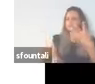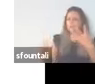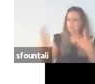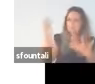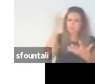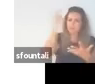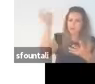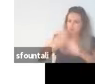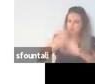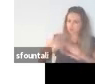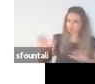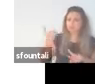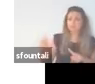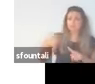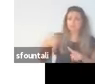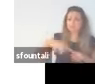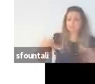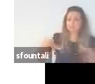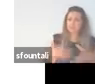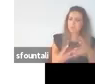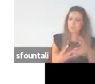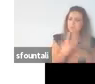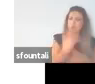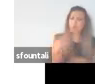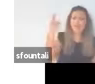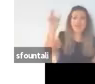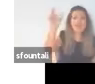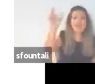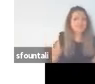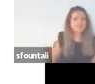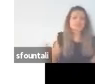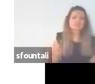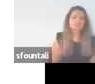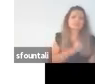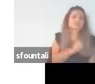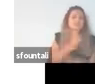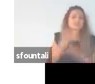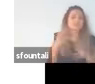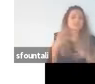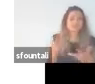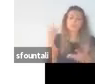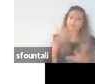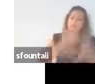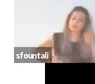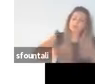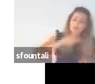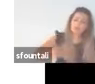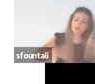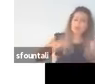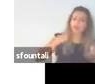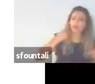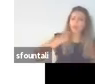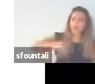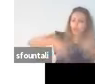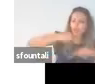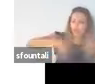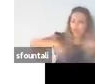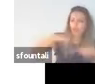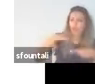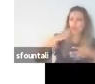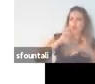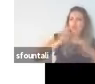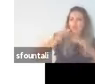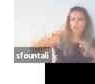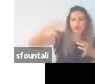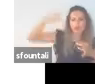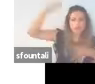στην Ευρωπαϊκή Ένωση πιστεύουν ότι οι γυναίκες πολλές φορές κατασκευάζουν ή υπερβάλλουν σε καταγγελίες κακομεταχείρισης ή